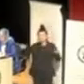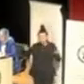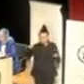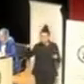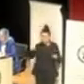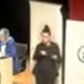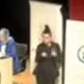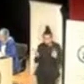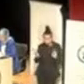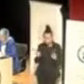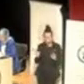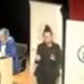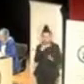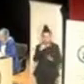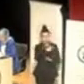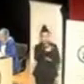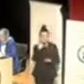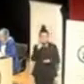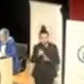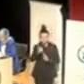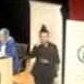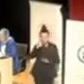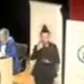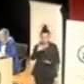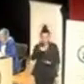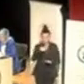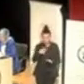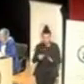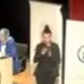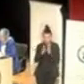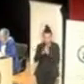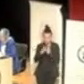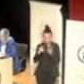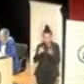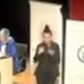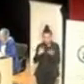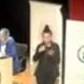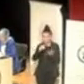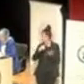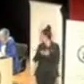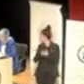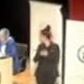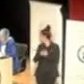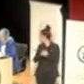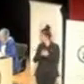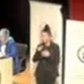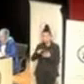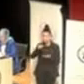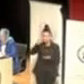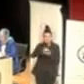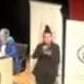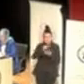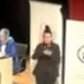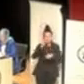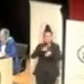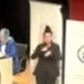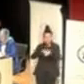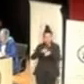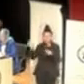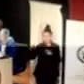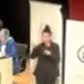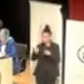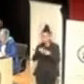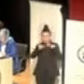alanında münhasır ve ayrıcalıklı konumda yer almasının önüne geçilerek aslında yayıncılık sektörünü dijital